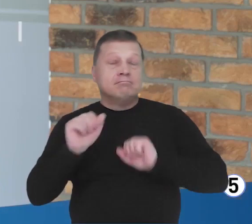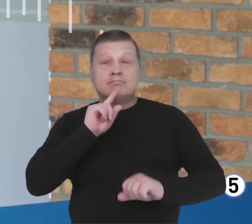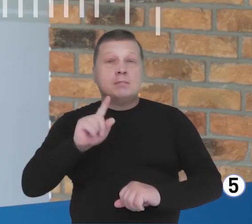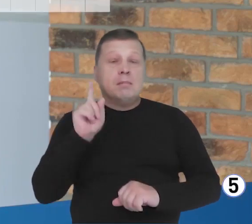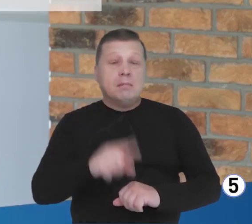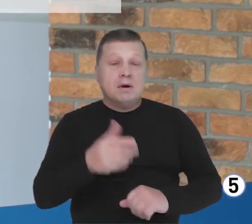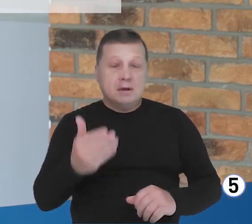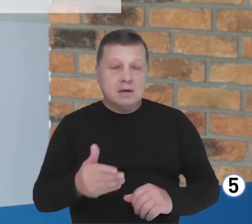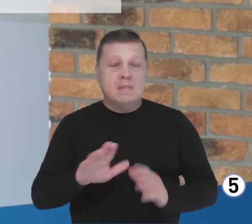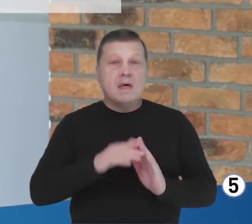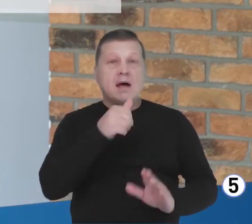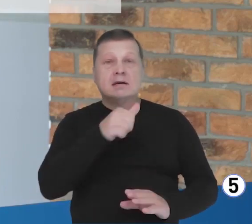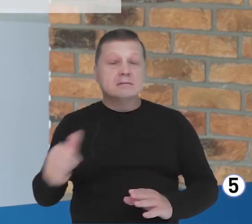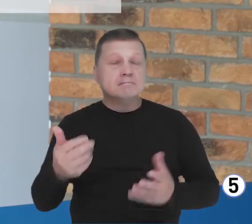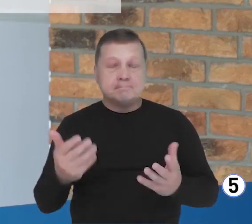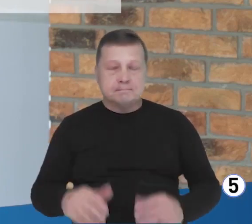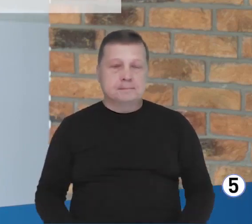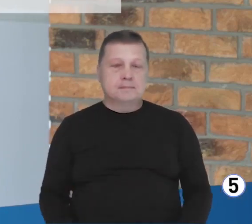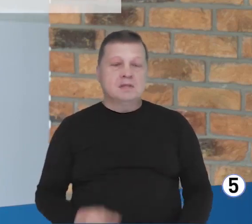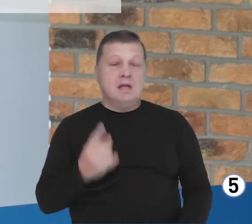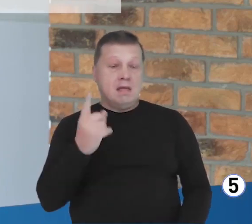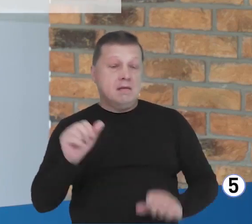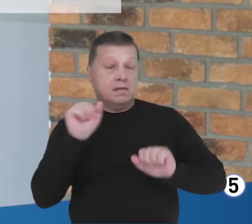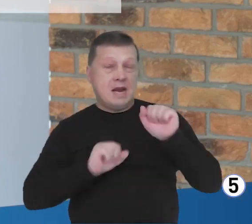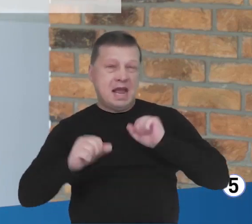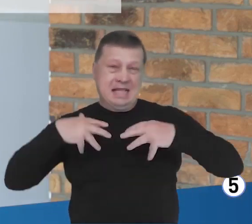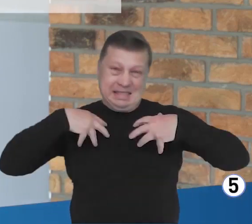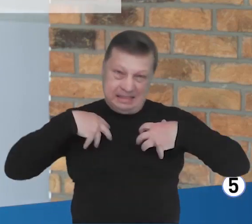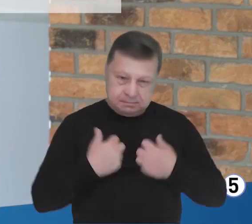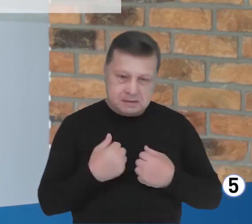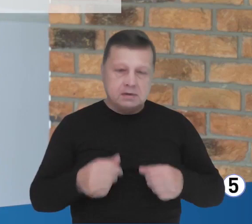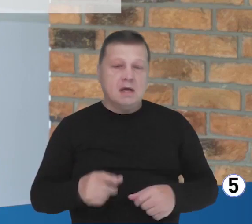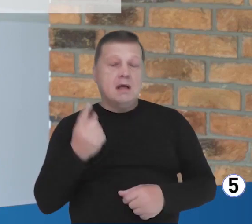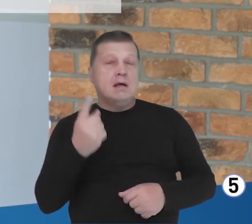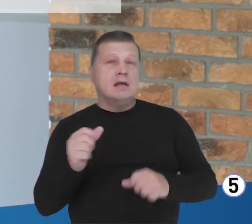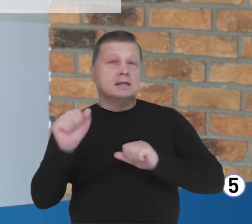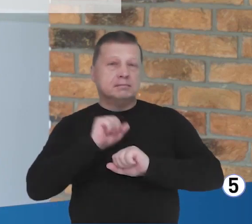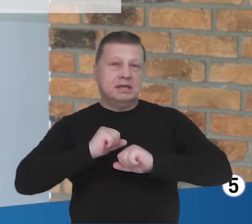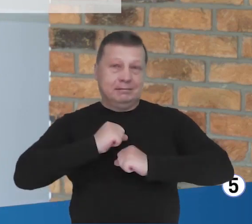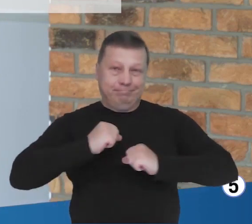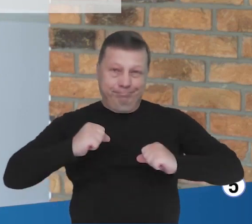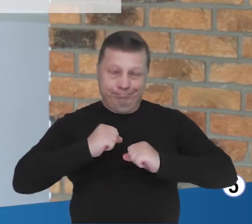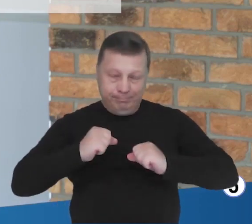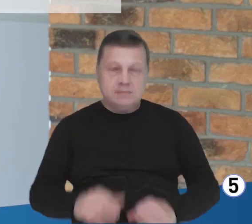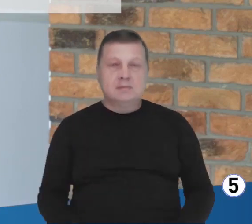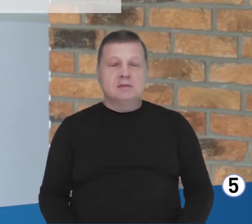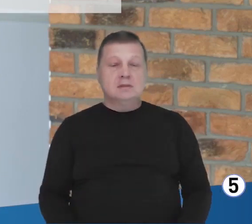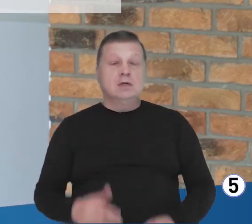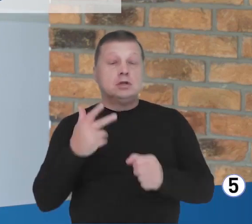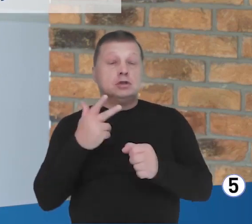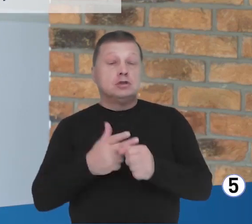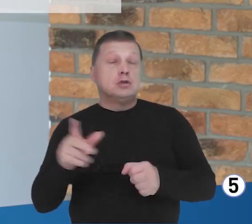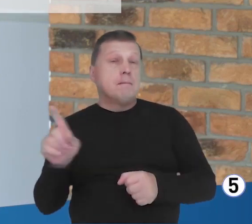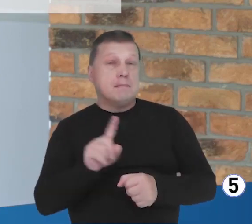Zalecenia aktywności fizycznej na ten tydzień. Jeden trening na zmęczenie, jeden trening